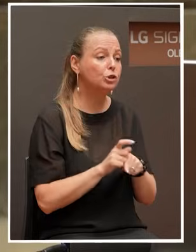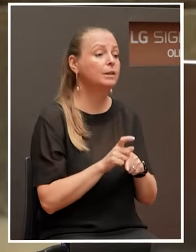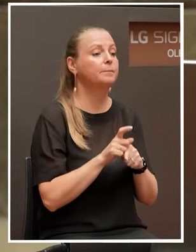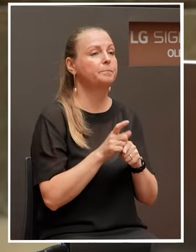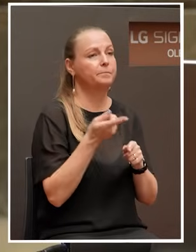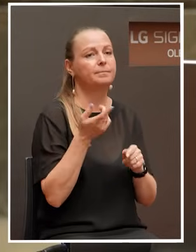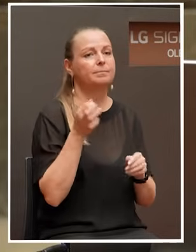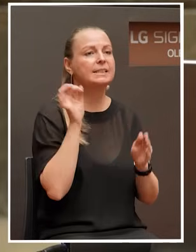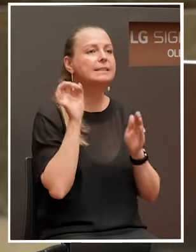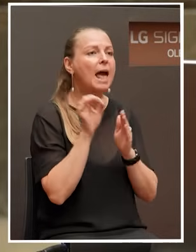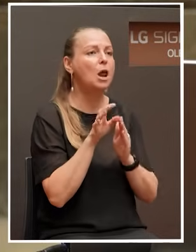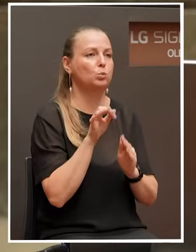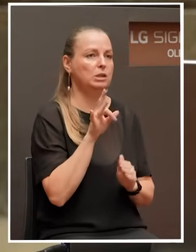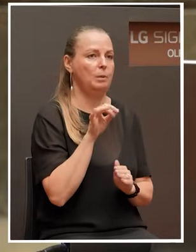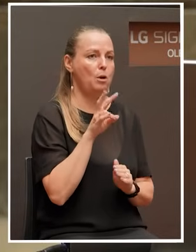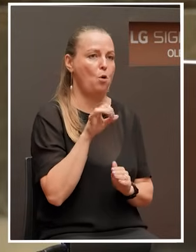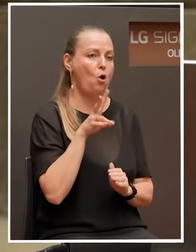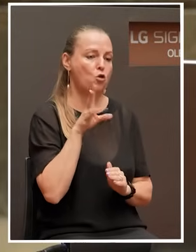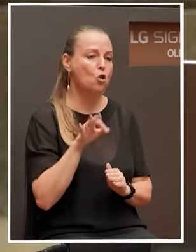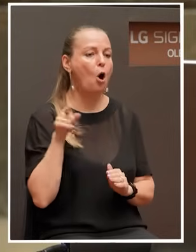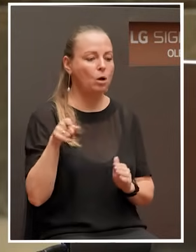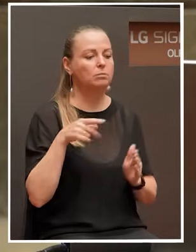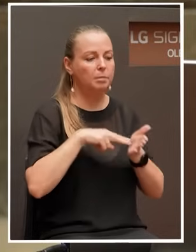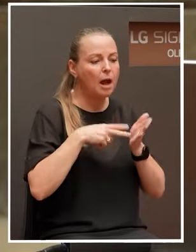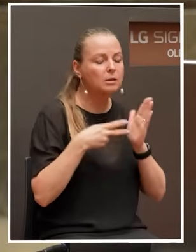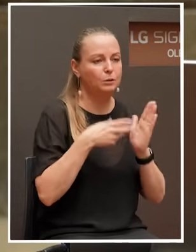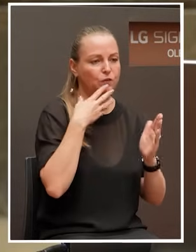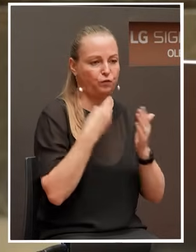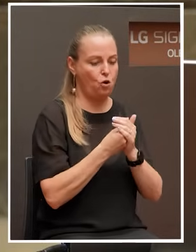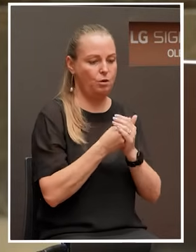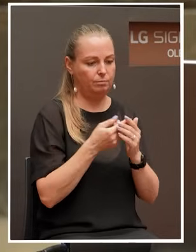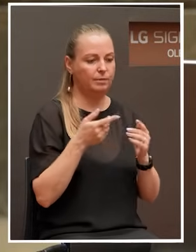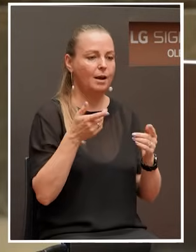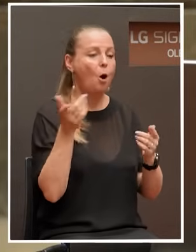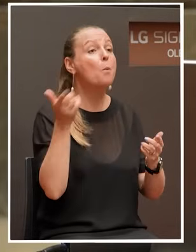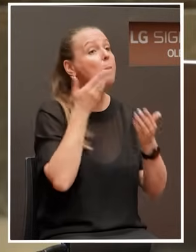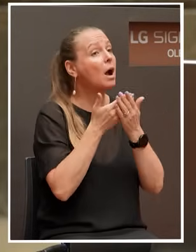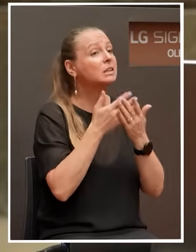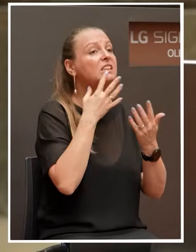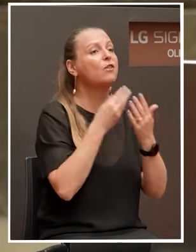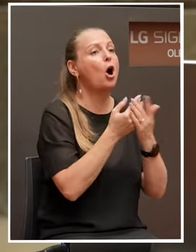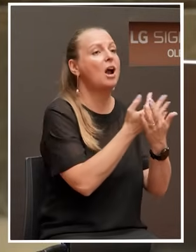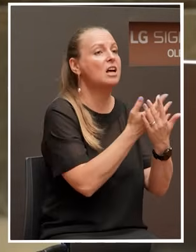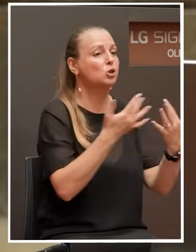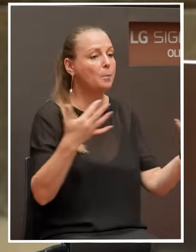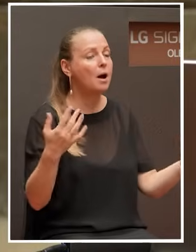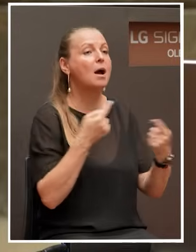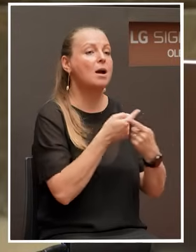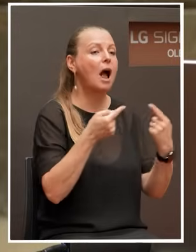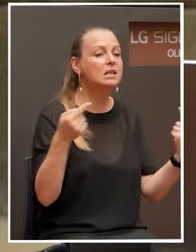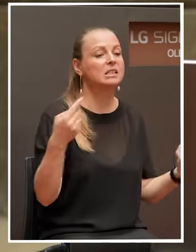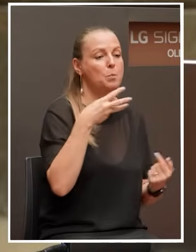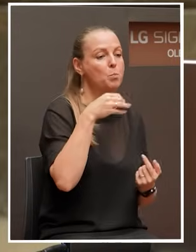очень целеустремленно конструирует свой образ. Он демонстрирует свое разнообразие, разные жанры,